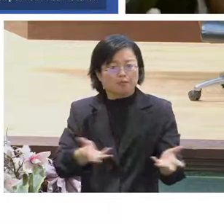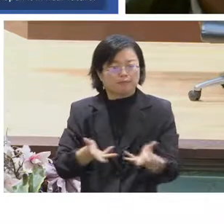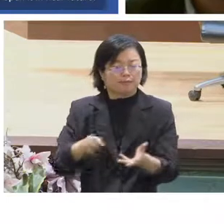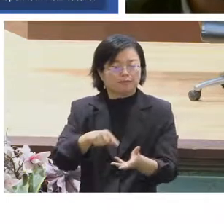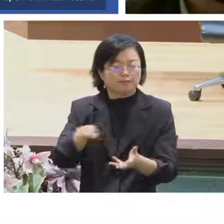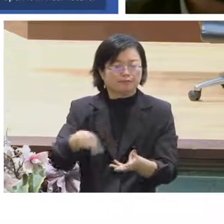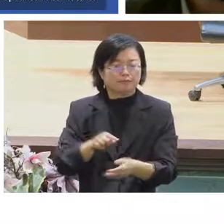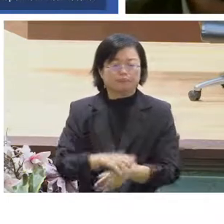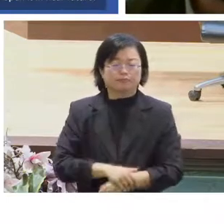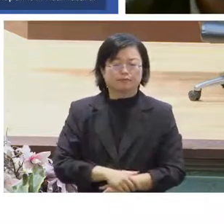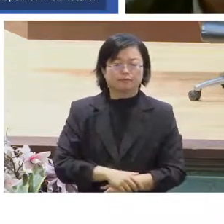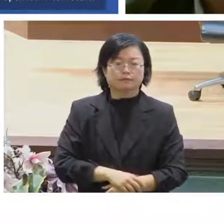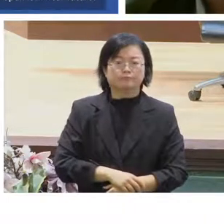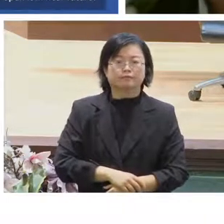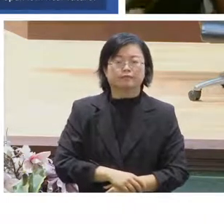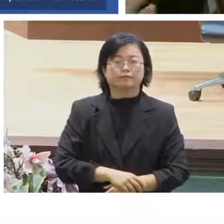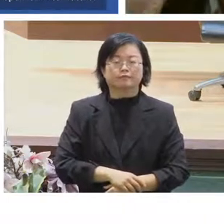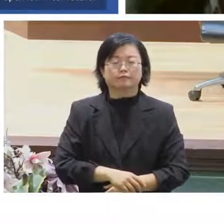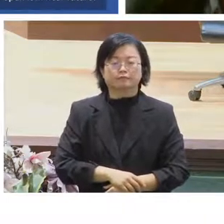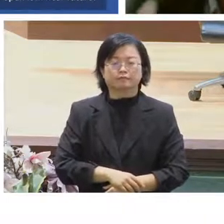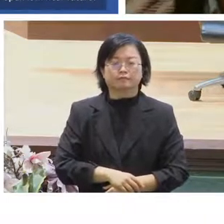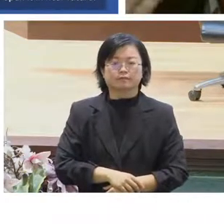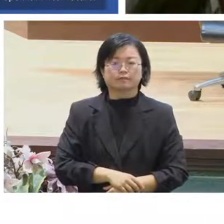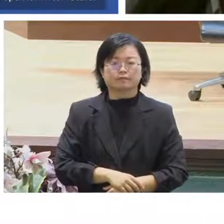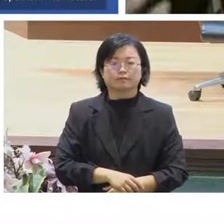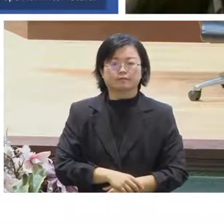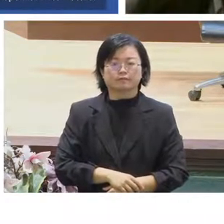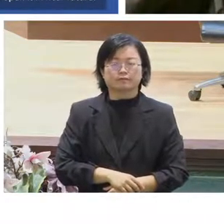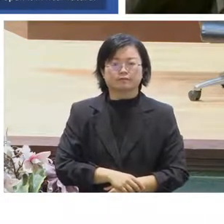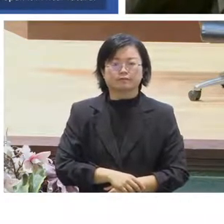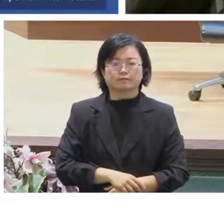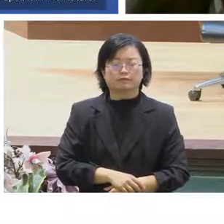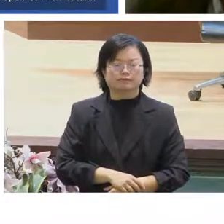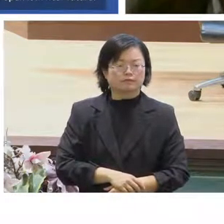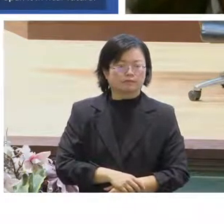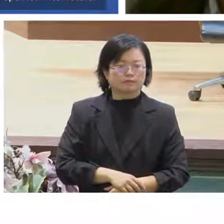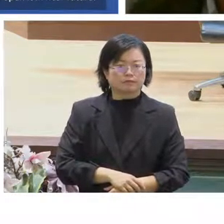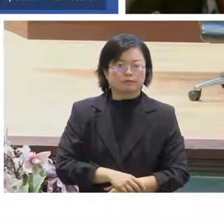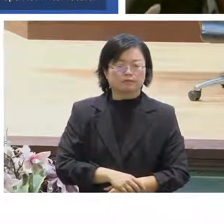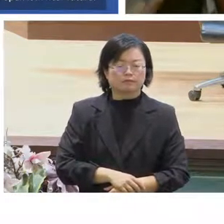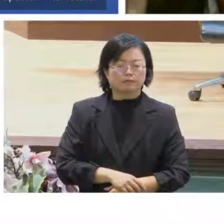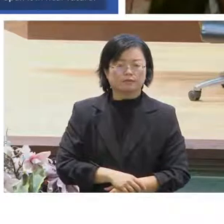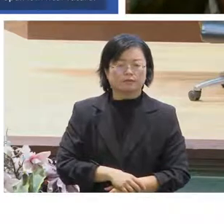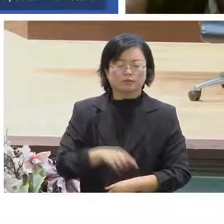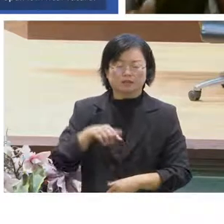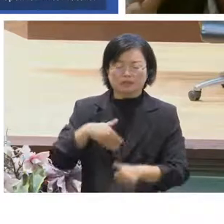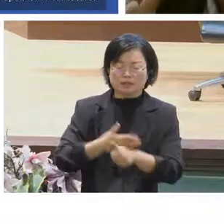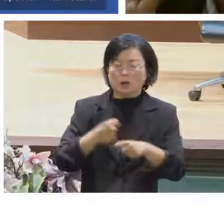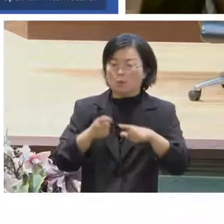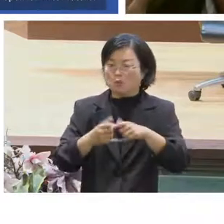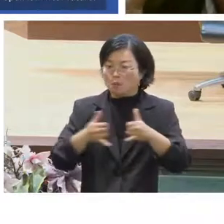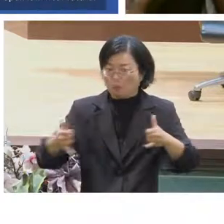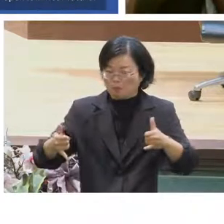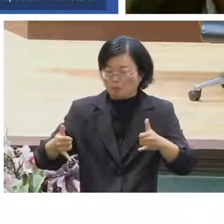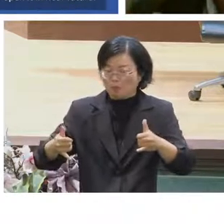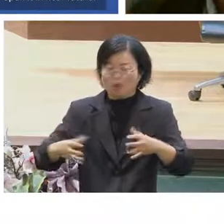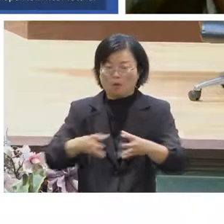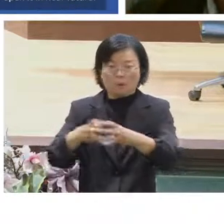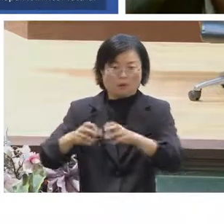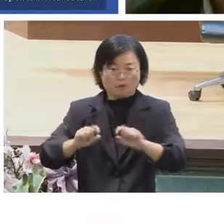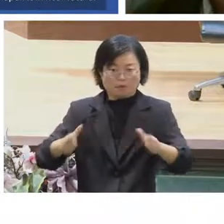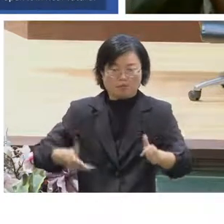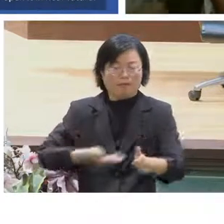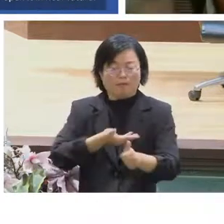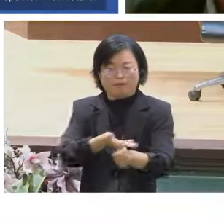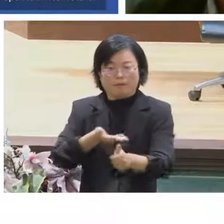些我们叫弹药，给公民社会或是不同的团体，然后做到一种我们叫研究培